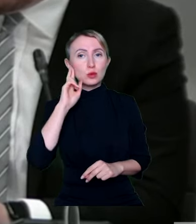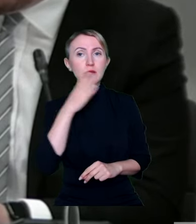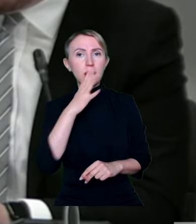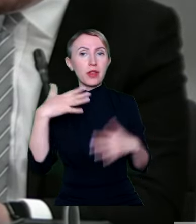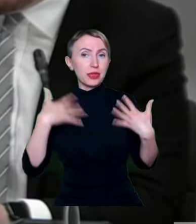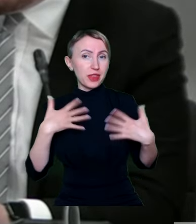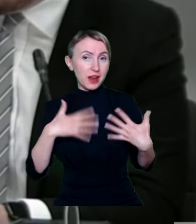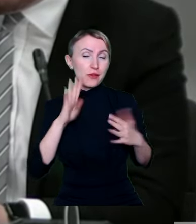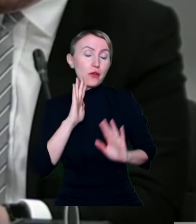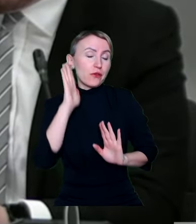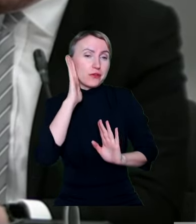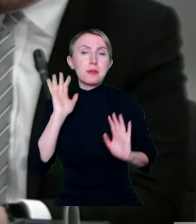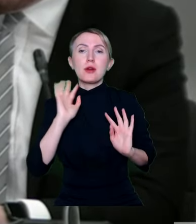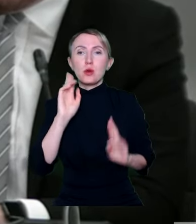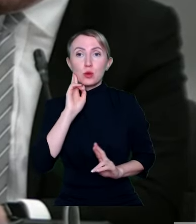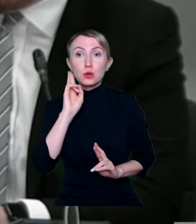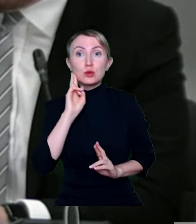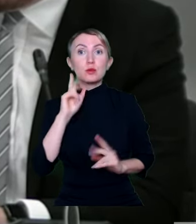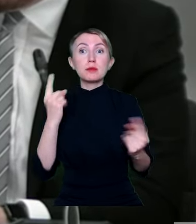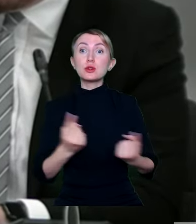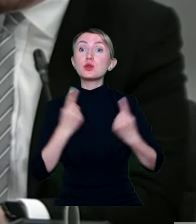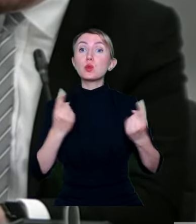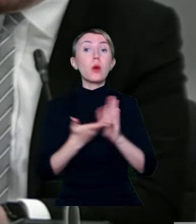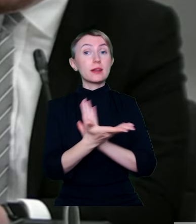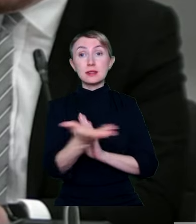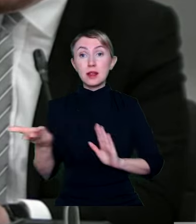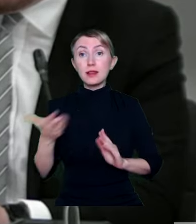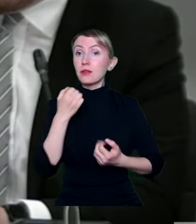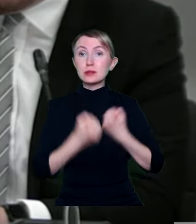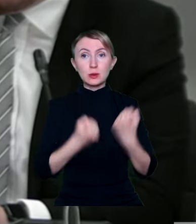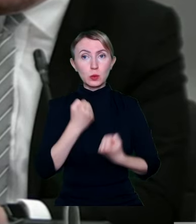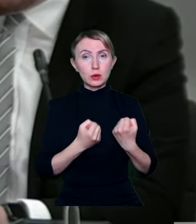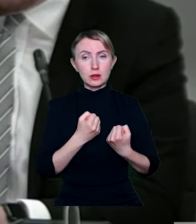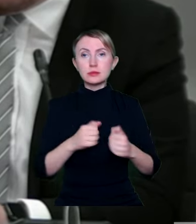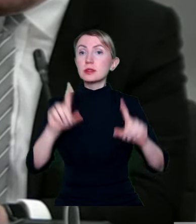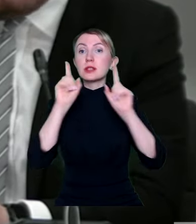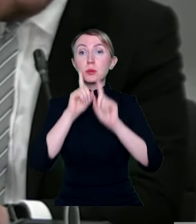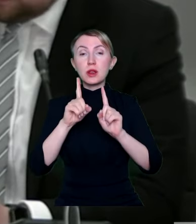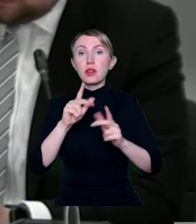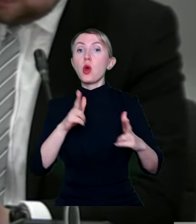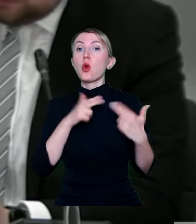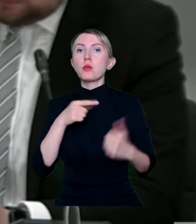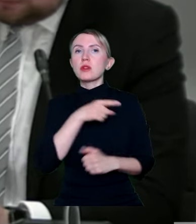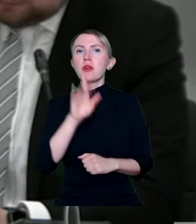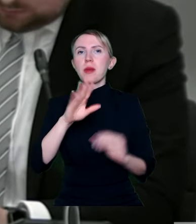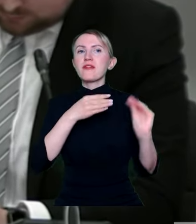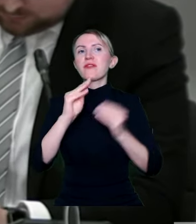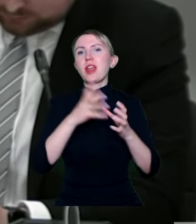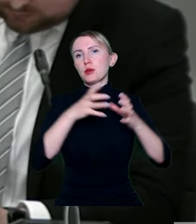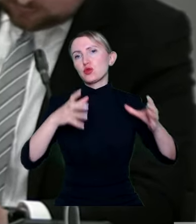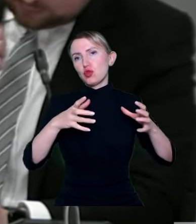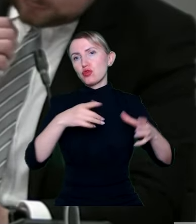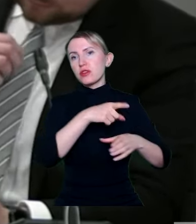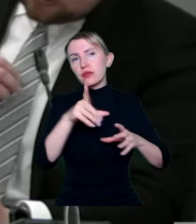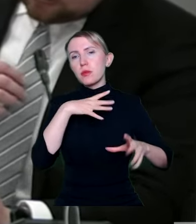nerwowość. Ja rozumiem, że to jest sytuacja dla was trudna. Naprawdę, na tej komisji macie większość. Tak jak ustanowiliście,